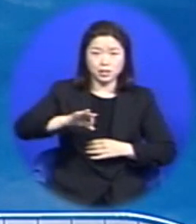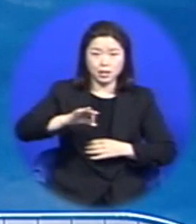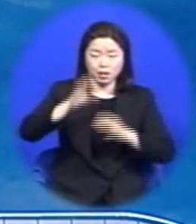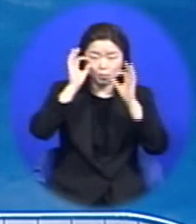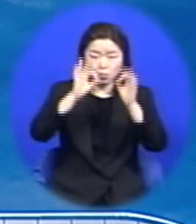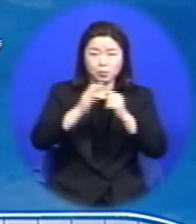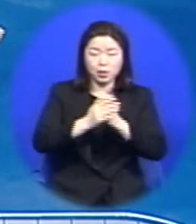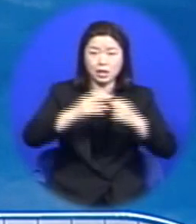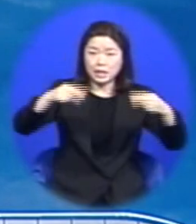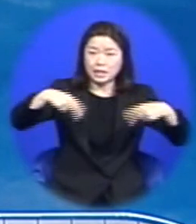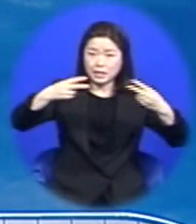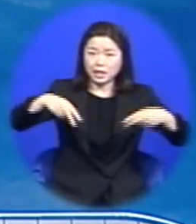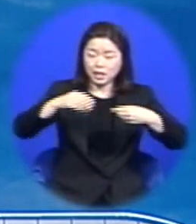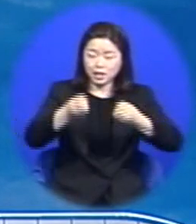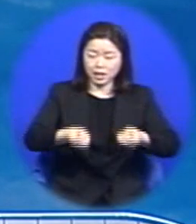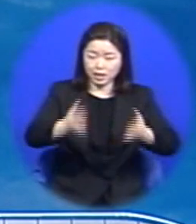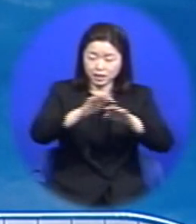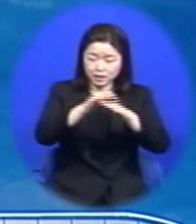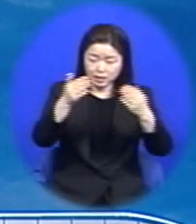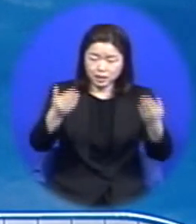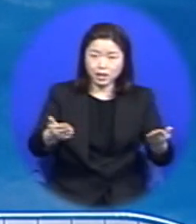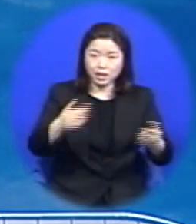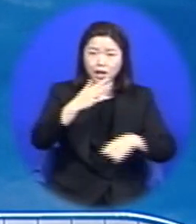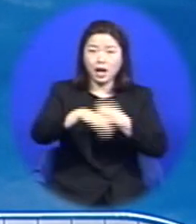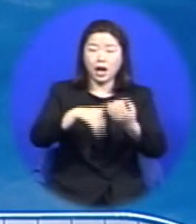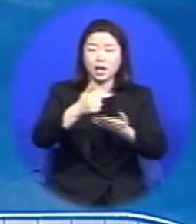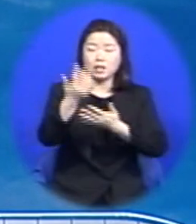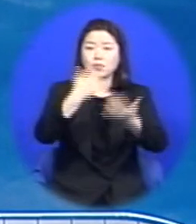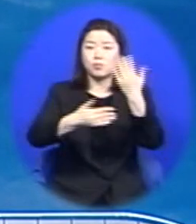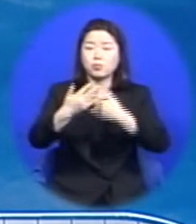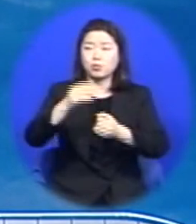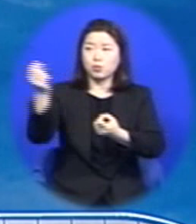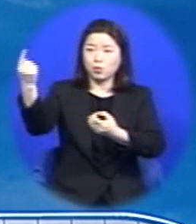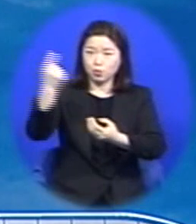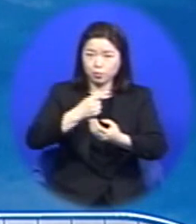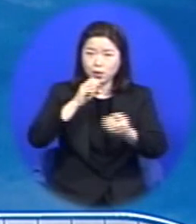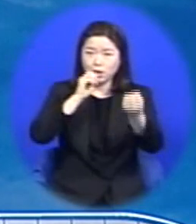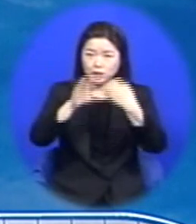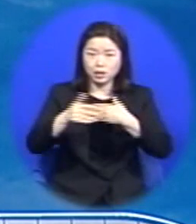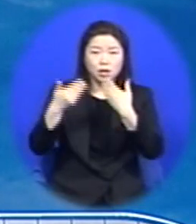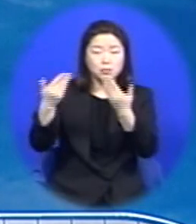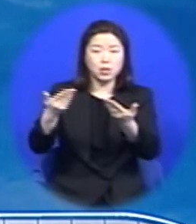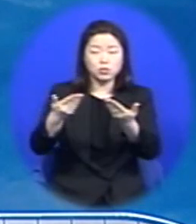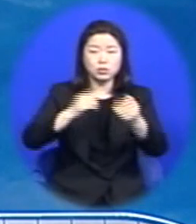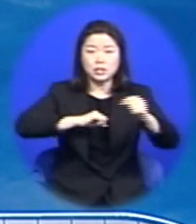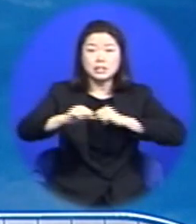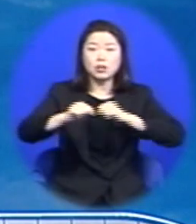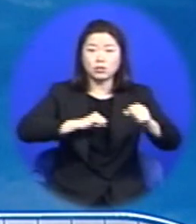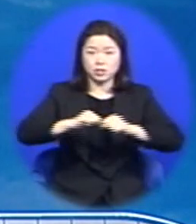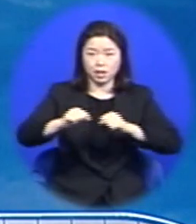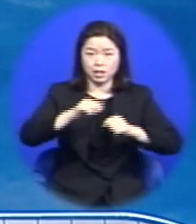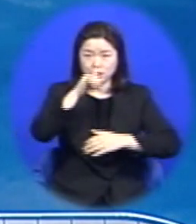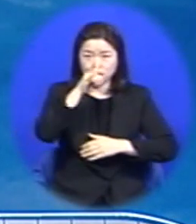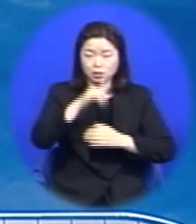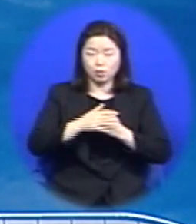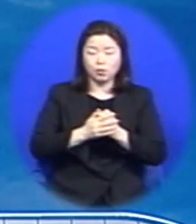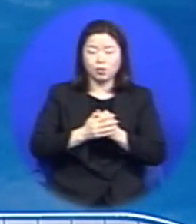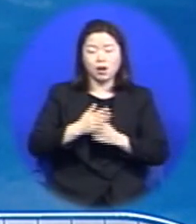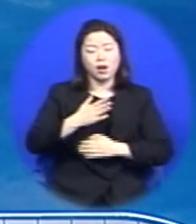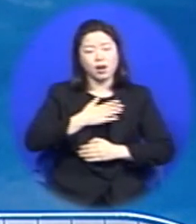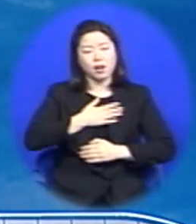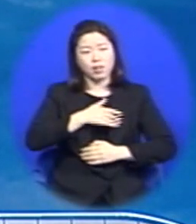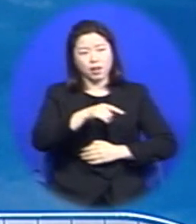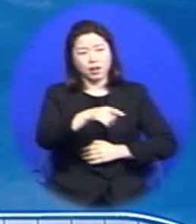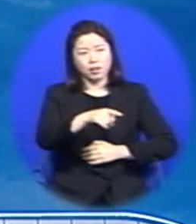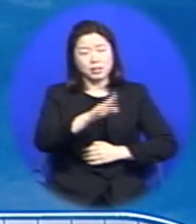엘리야의 제단에 하나님이 불로 응답하시는 역사. 야, 이것이야말로 진짜 내가